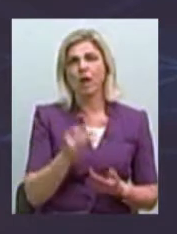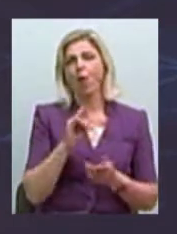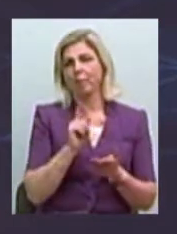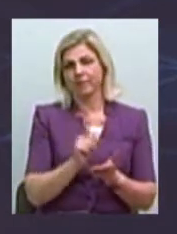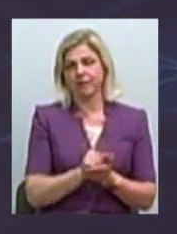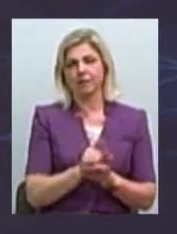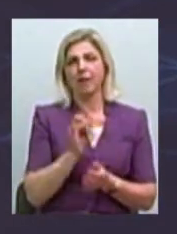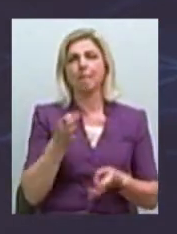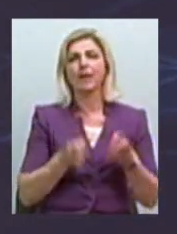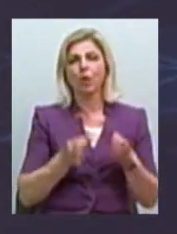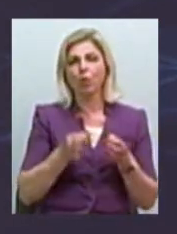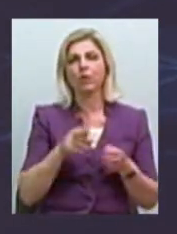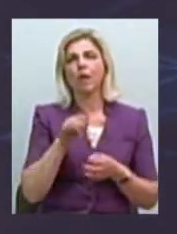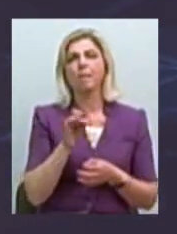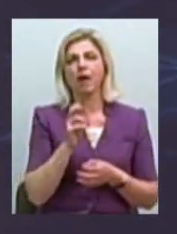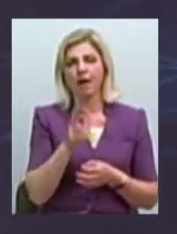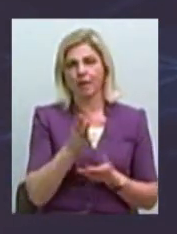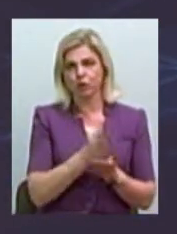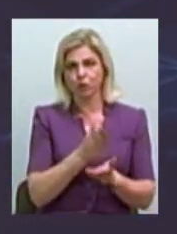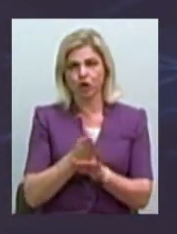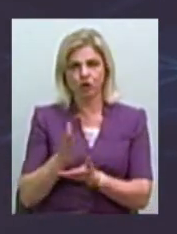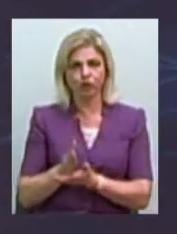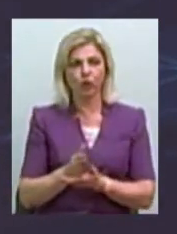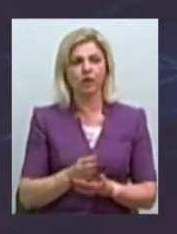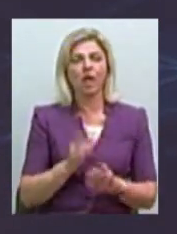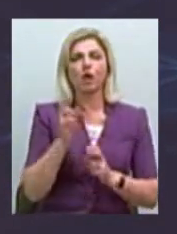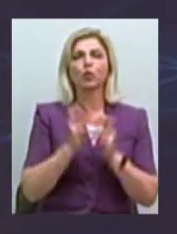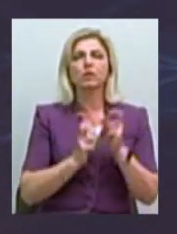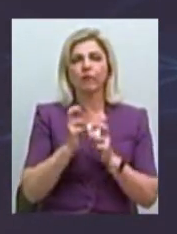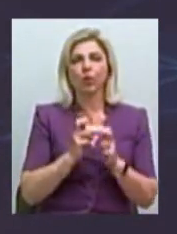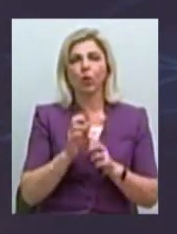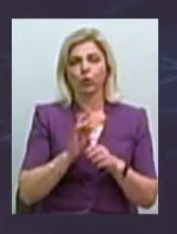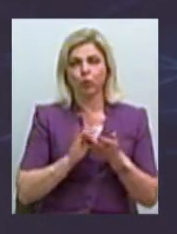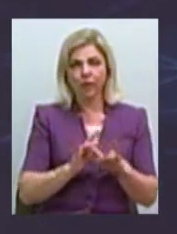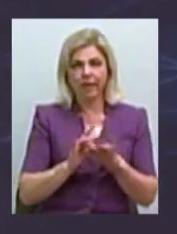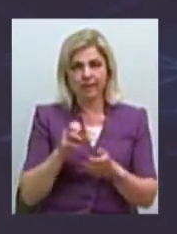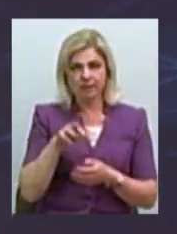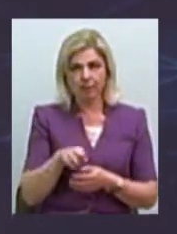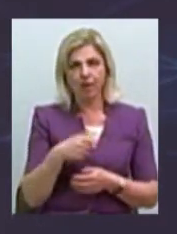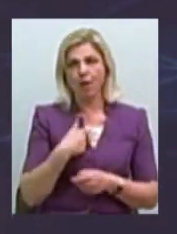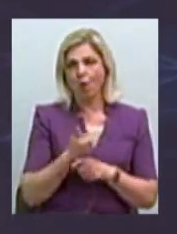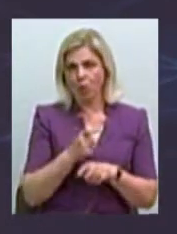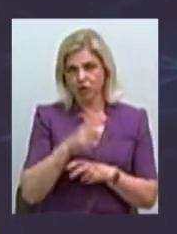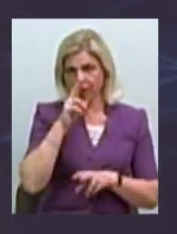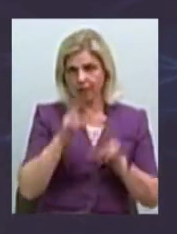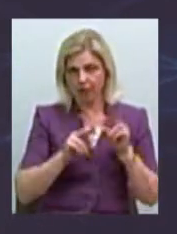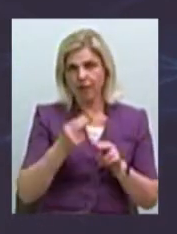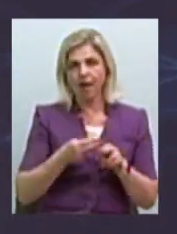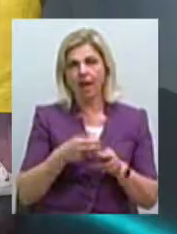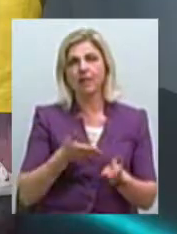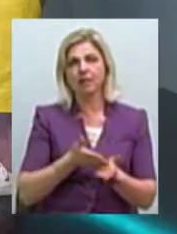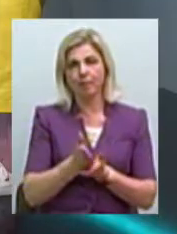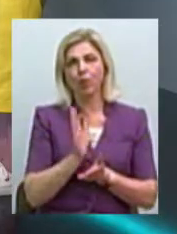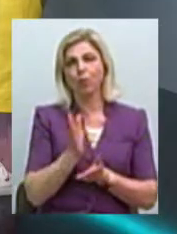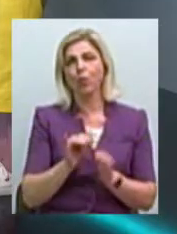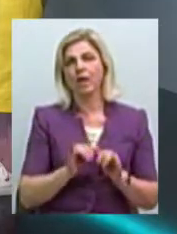обязательно. Природные парки существуют, индустриальный туризм. Я очень надеюсь, что это направление будет